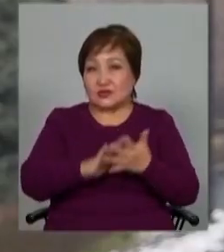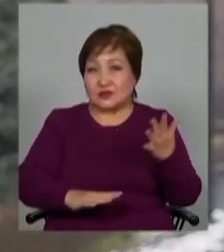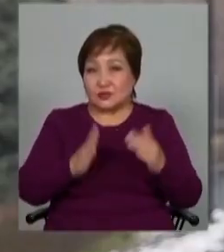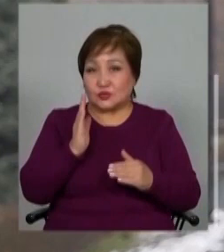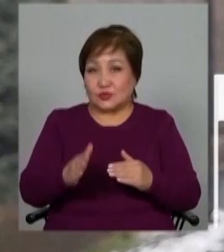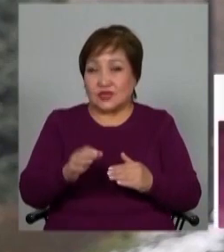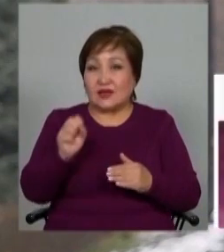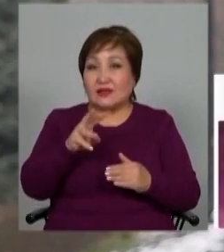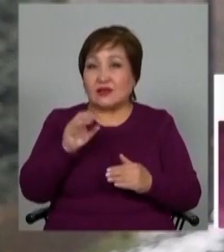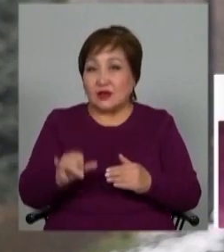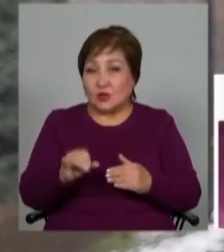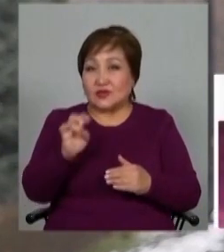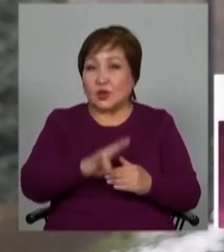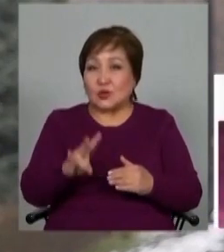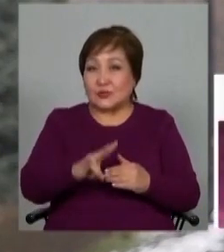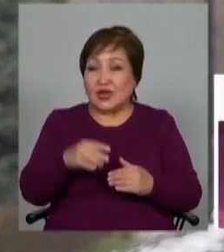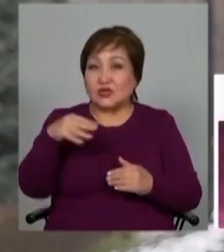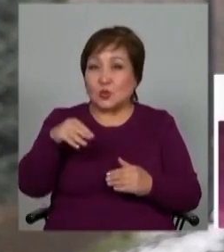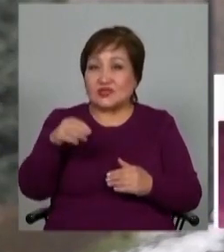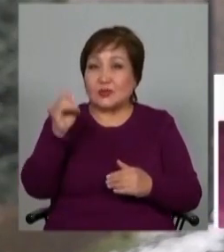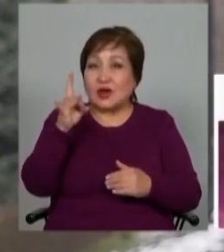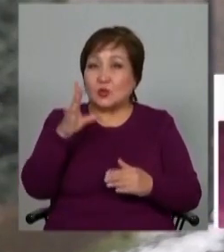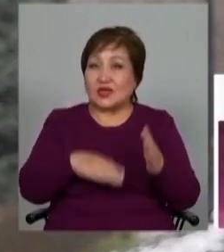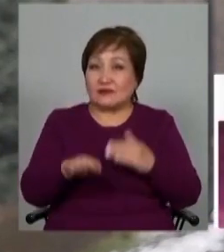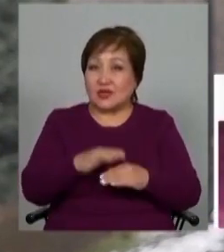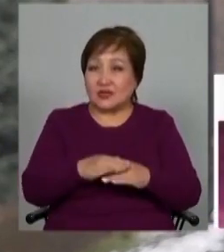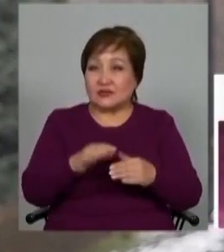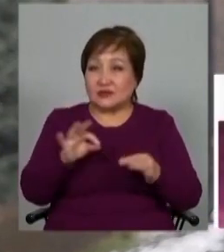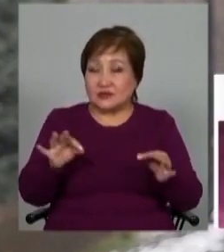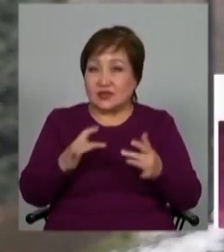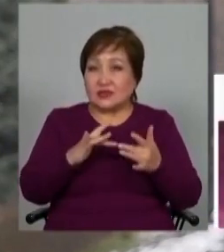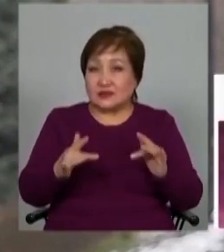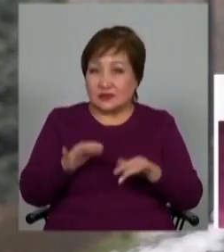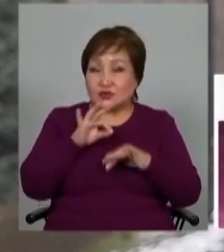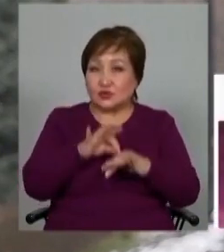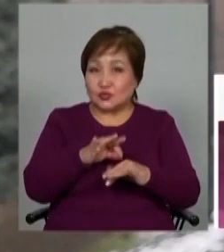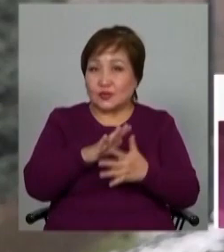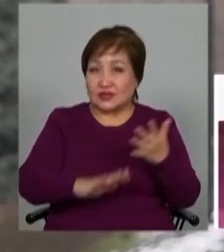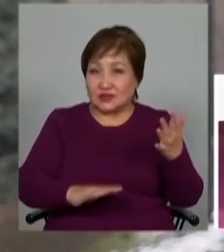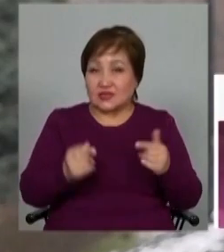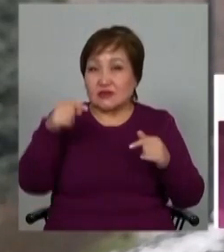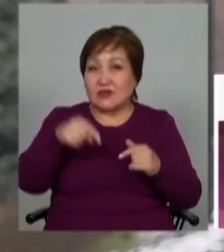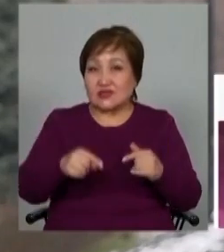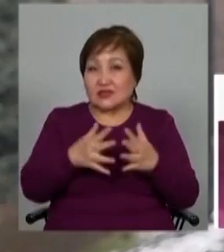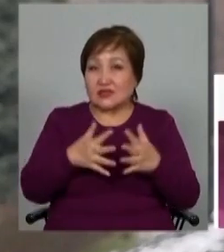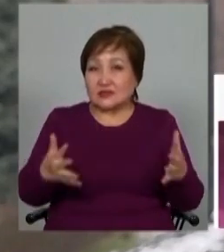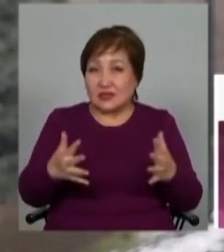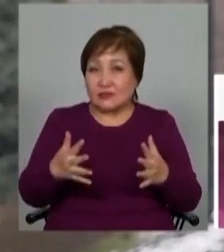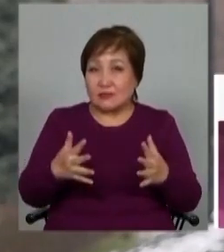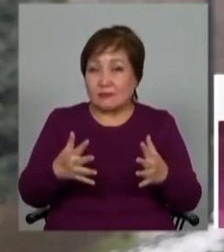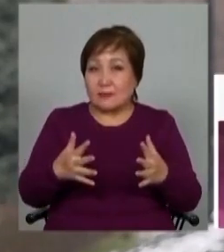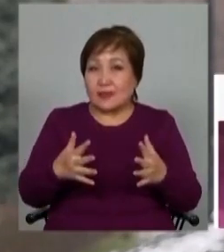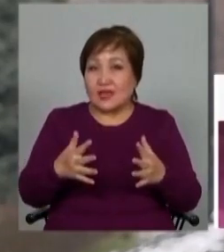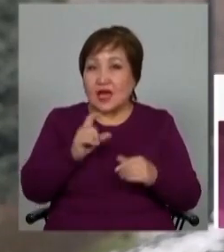және Түрксіб аудандарында талшықты оптикалық желісін жүргізуде. Қазіргі күні 1000-нан астам абоненттер